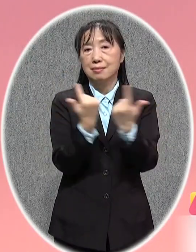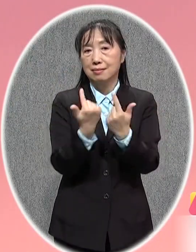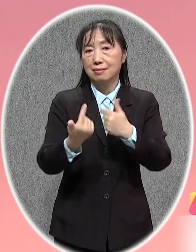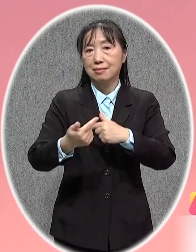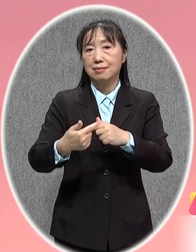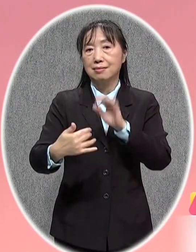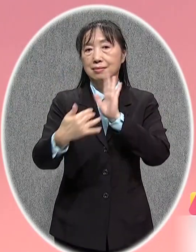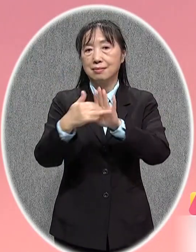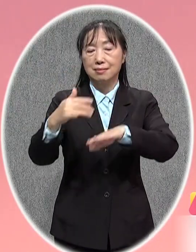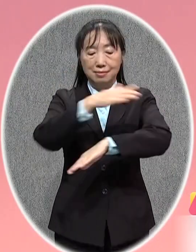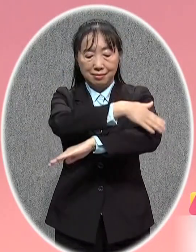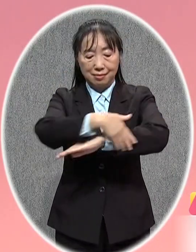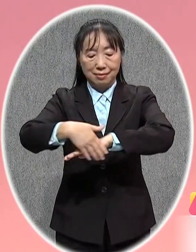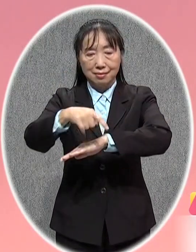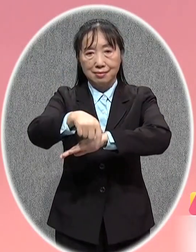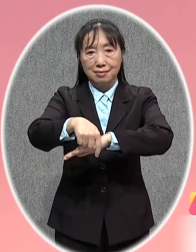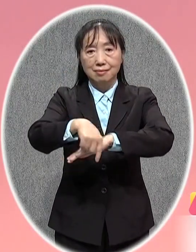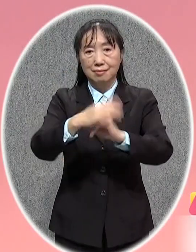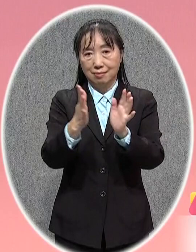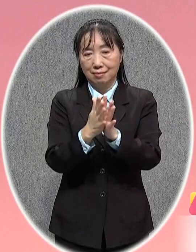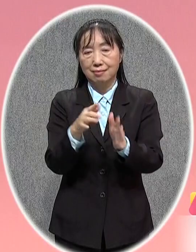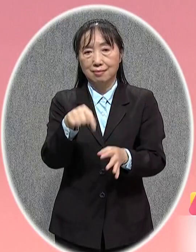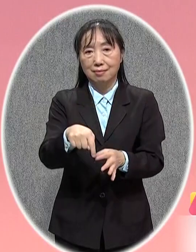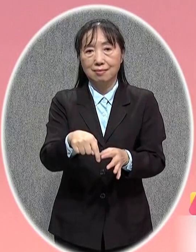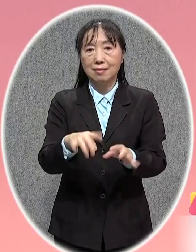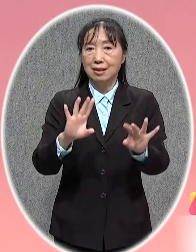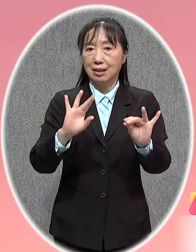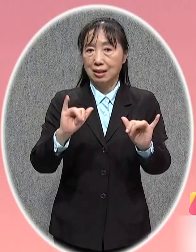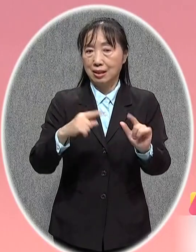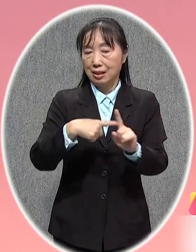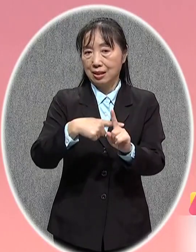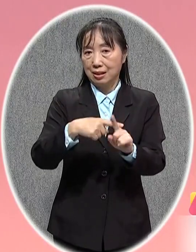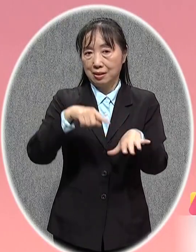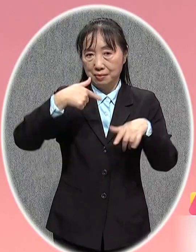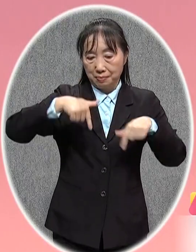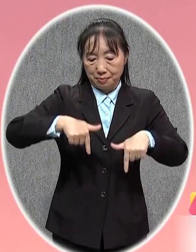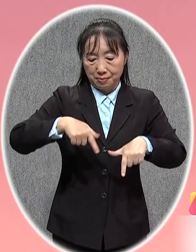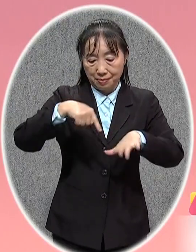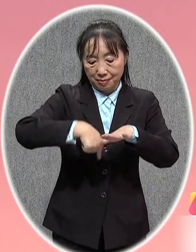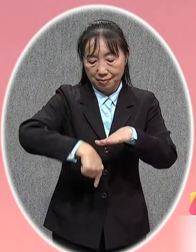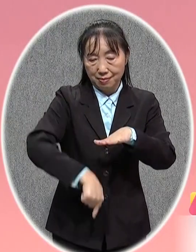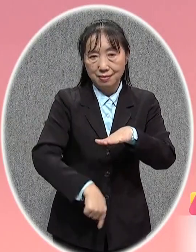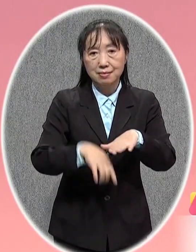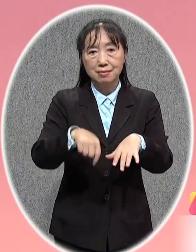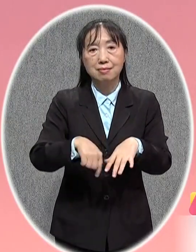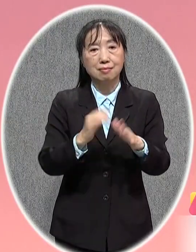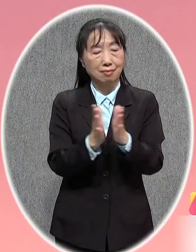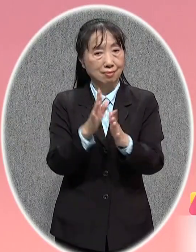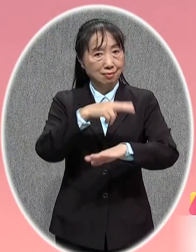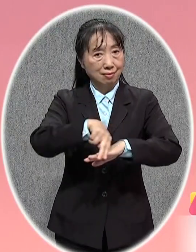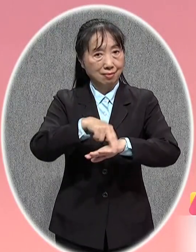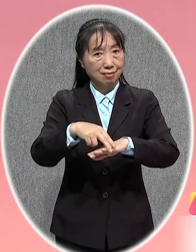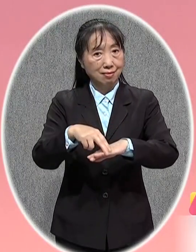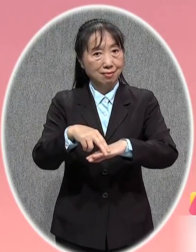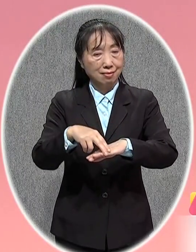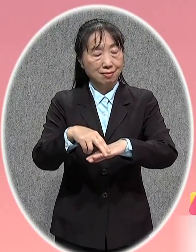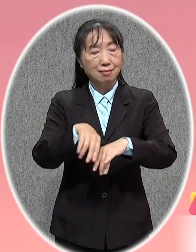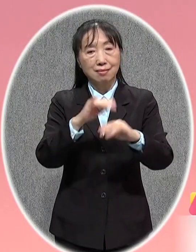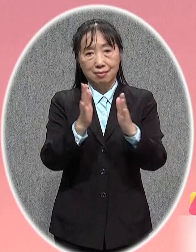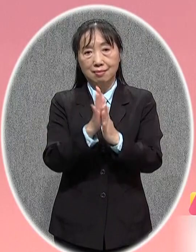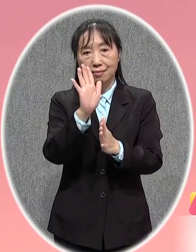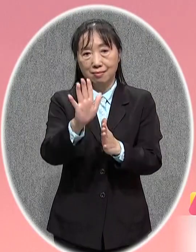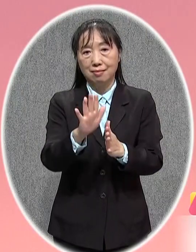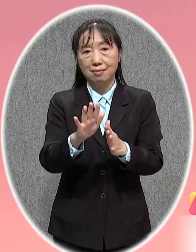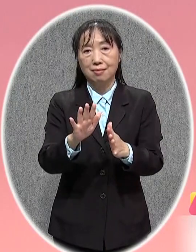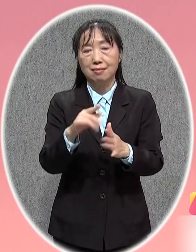堤，整个经过的这个地质钻孔呢，其实也它的设计呢，也都会尽可能的去